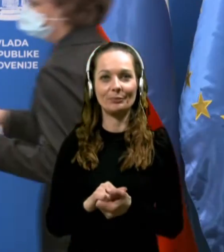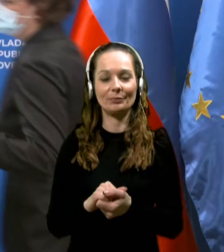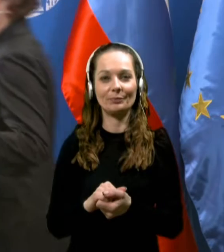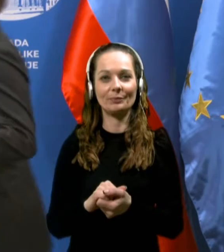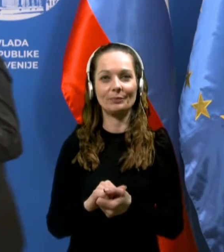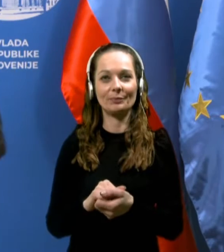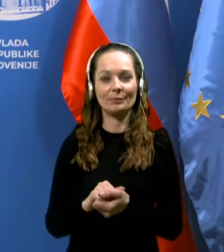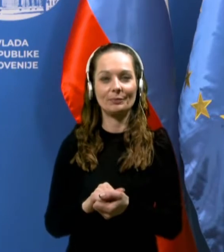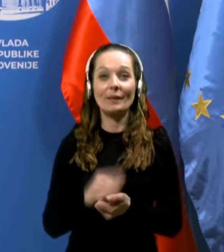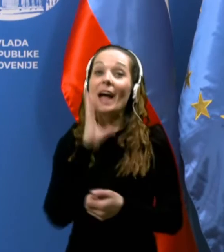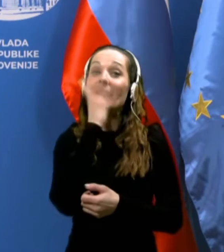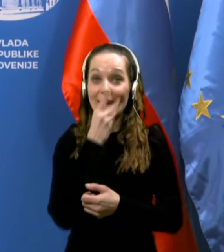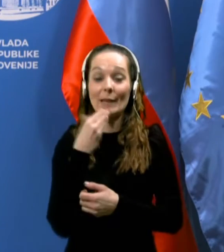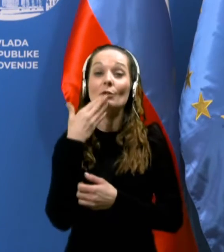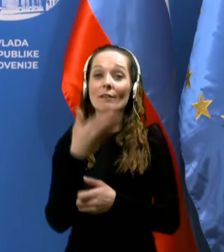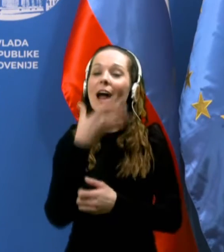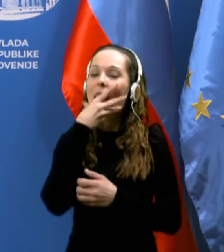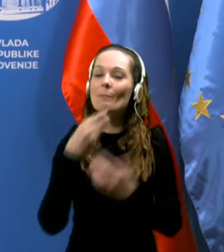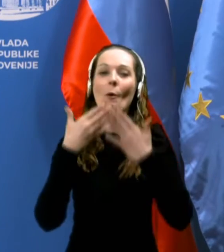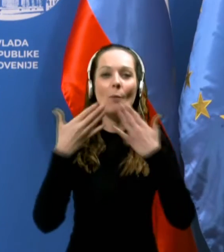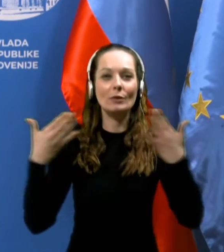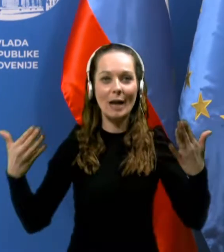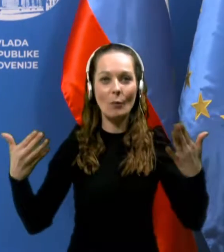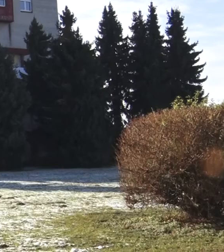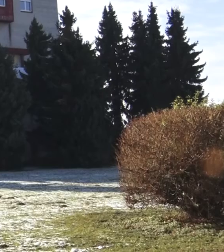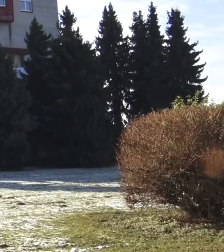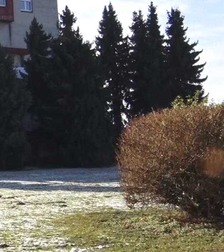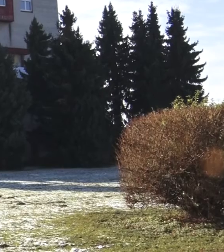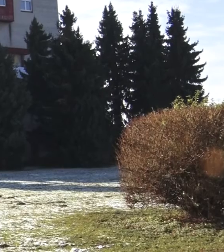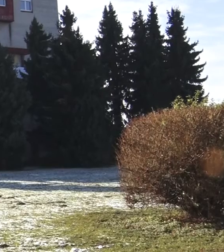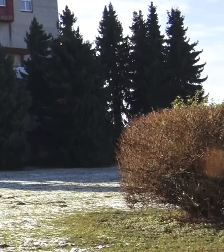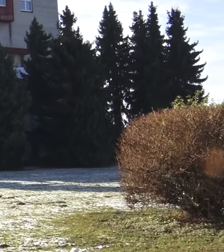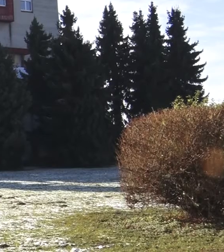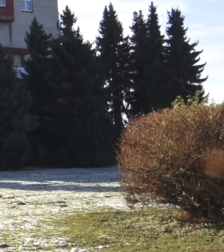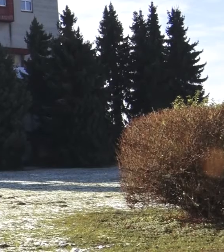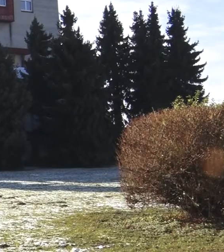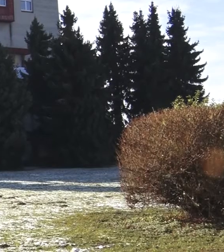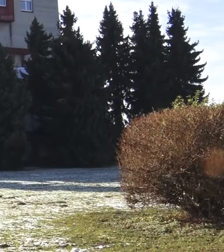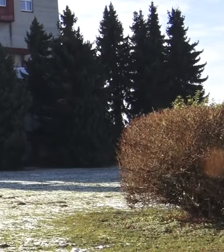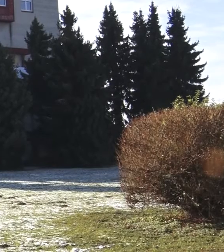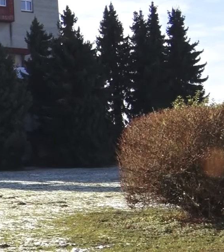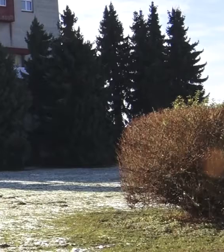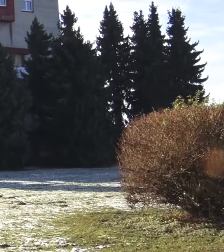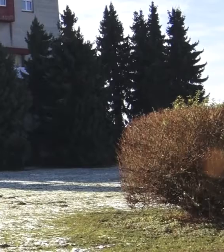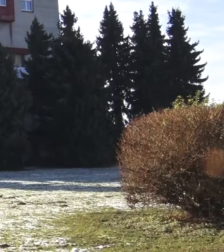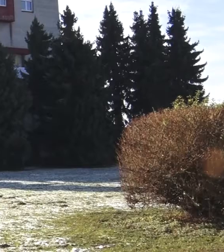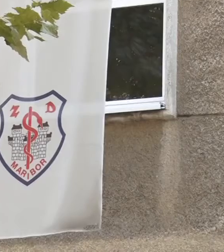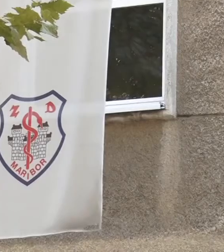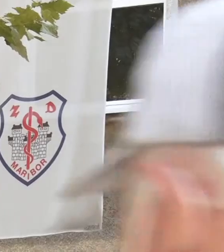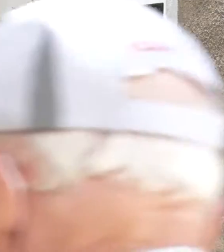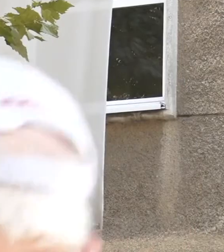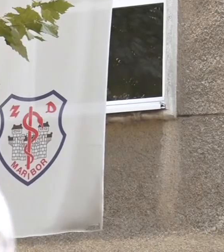bolezni Nacionalnega inštituta za javno zdravje Nuška Čak Šjager. Predstavila je trenutno stanje potekal kušb s